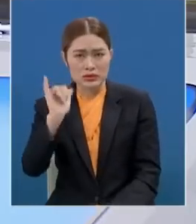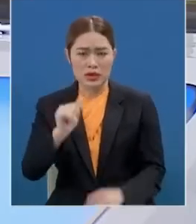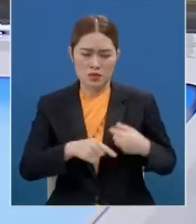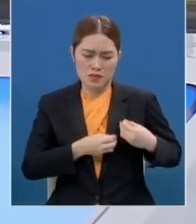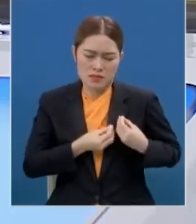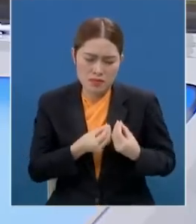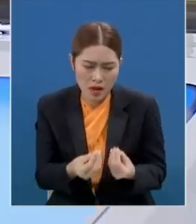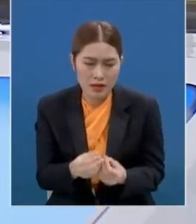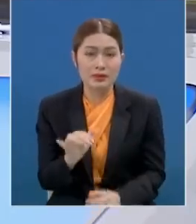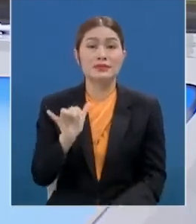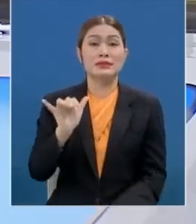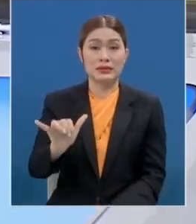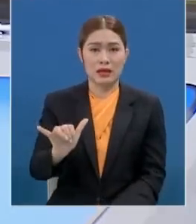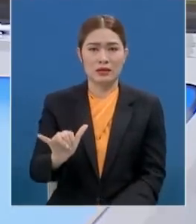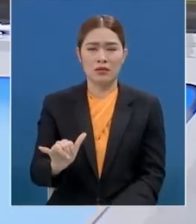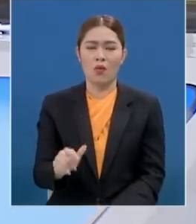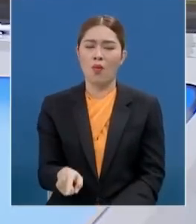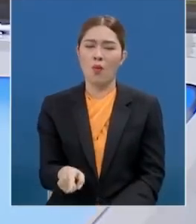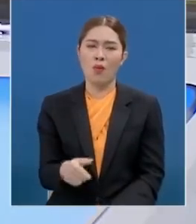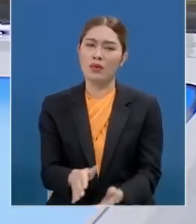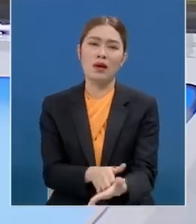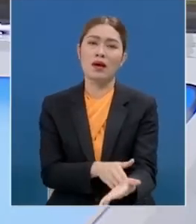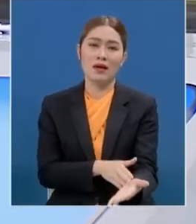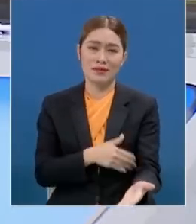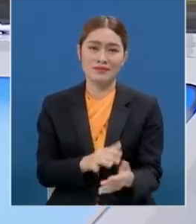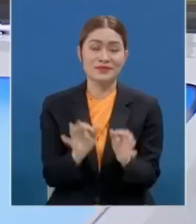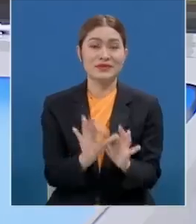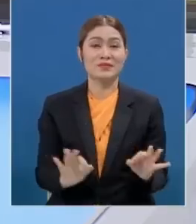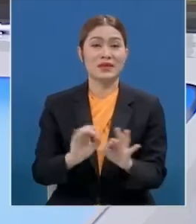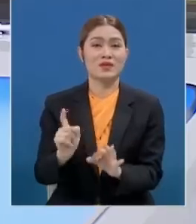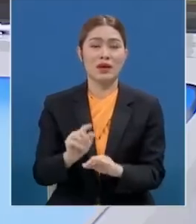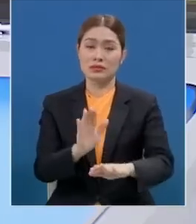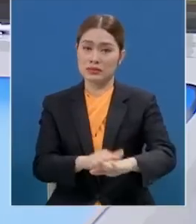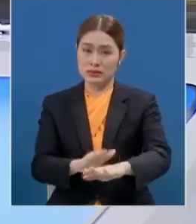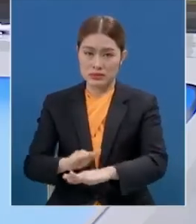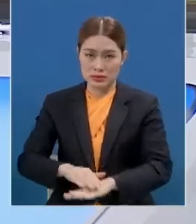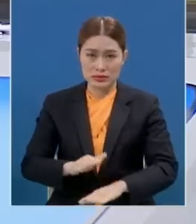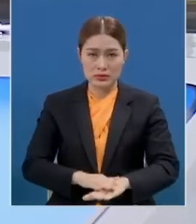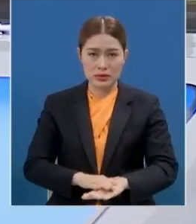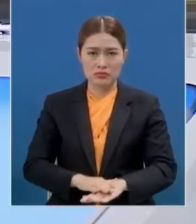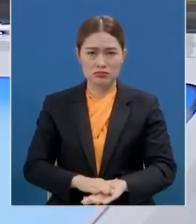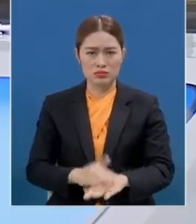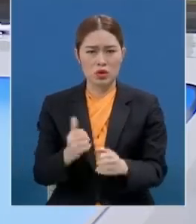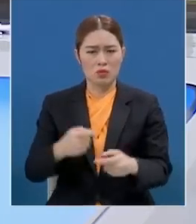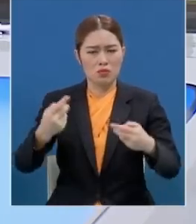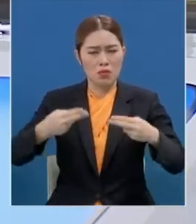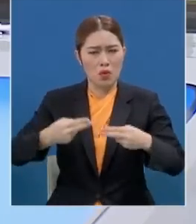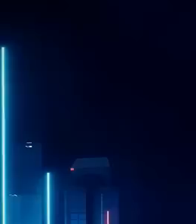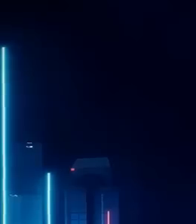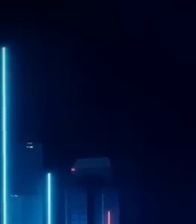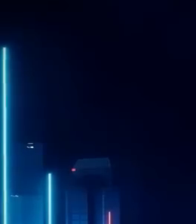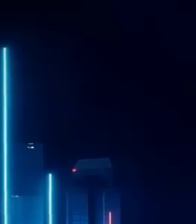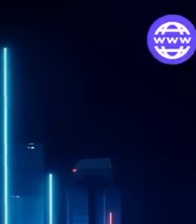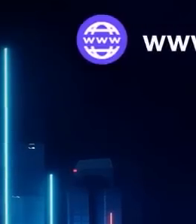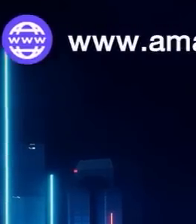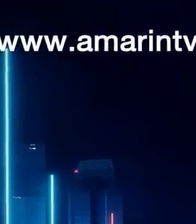สักพักกำลังไปทั้งหมดเพราะสงครามนี้ยังอีกยาวไกลและที่สำคัญคุณชูวิทย์ก็เตือนไว้ว่าการลงถนนไม่ได้ทำให้สงครามนี้ชนะ